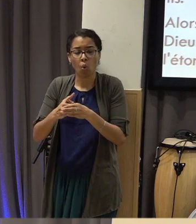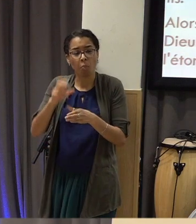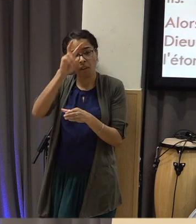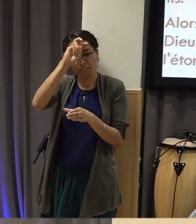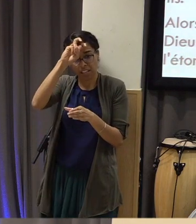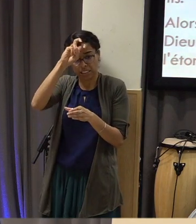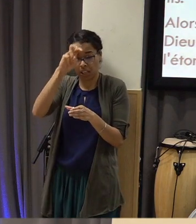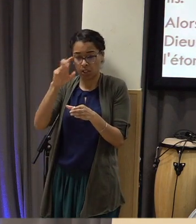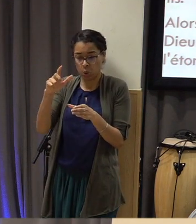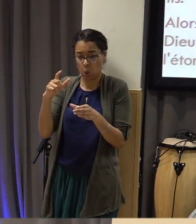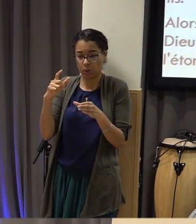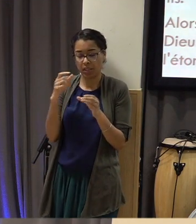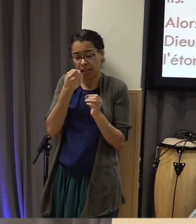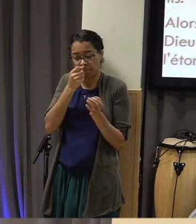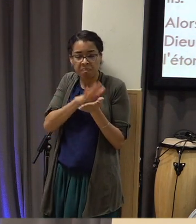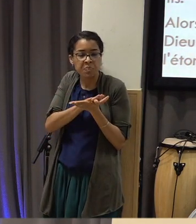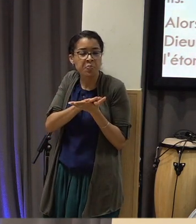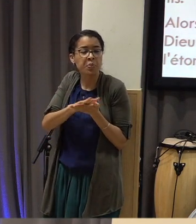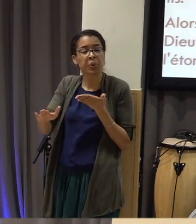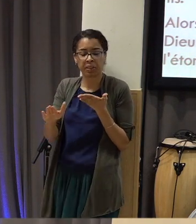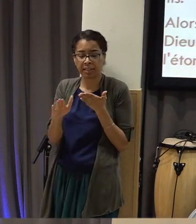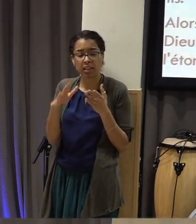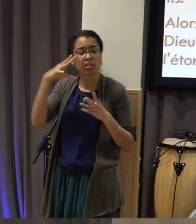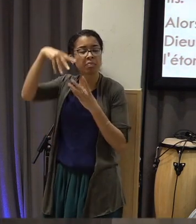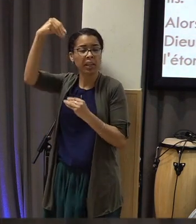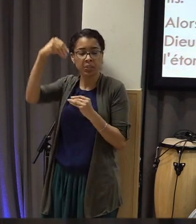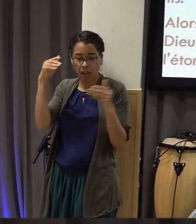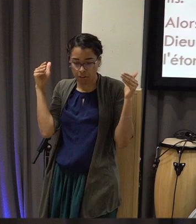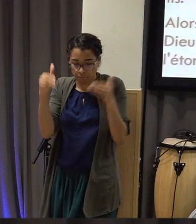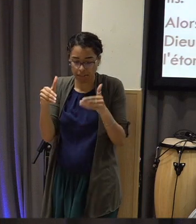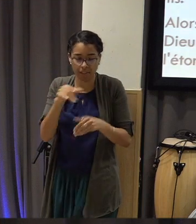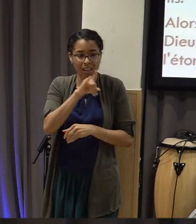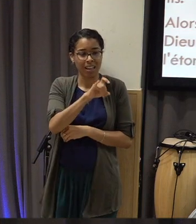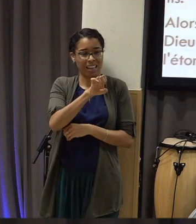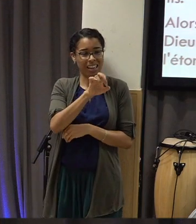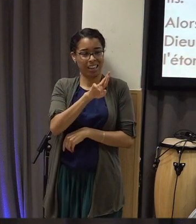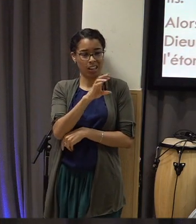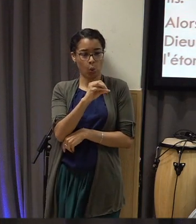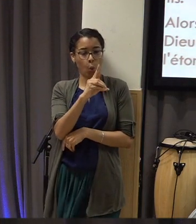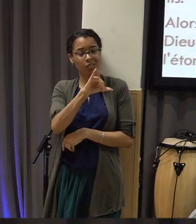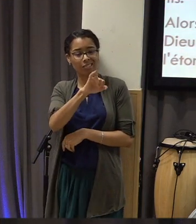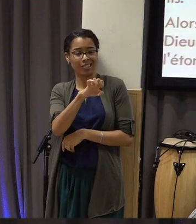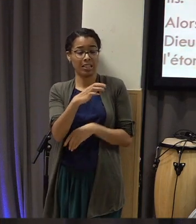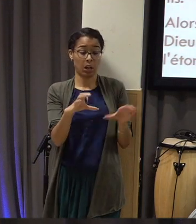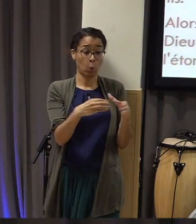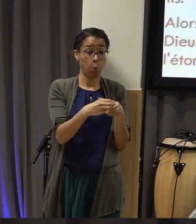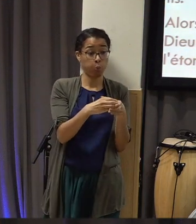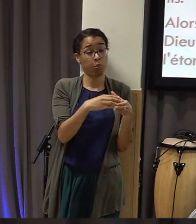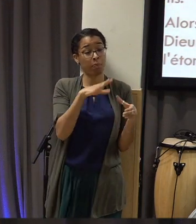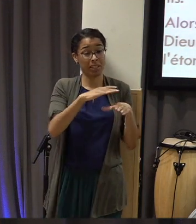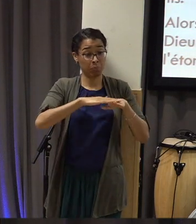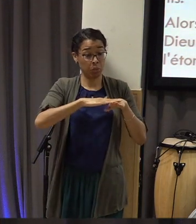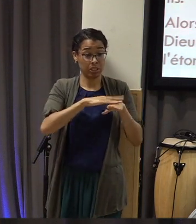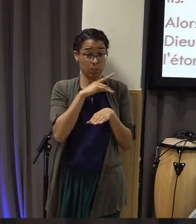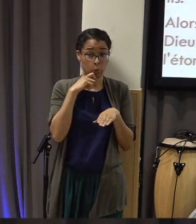qui est préoccupé par la pureté spirituelle. Et les Hérodiens, c'est un groupe politique